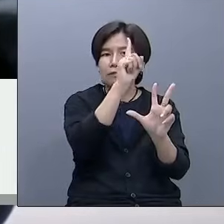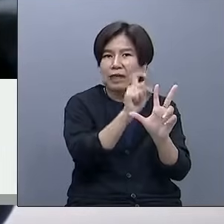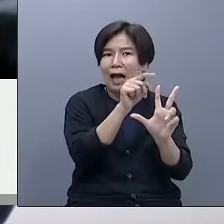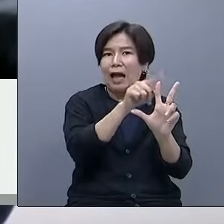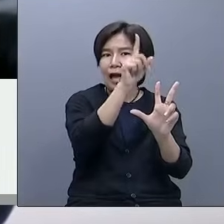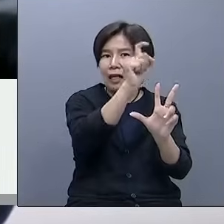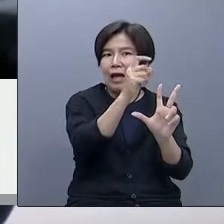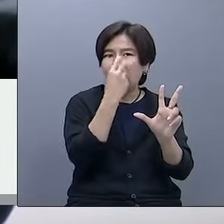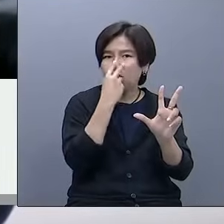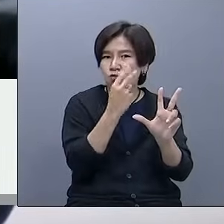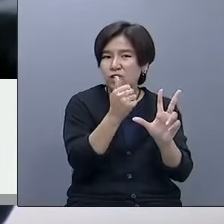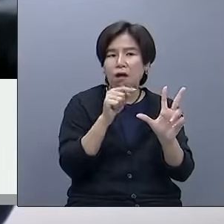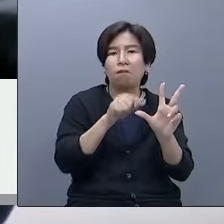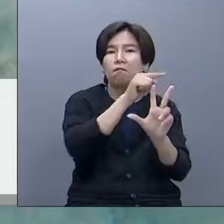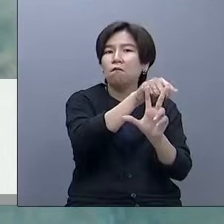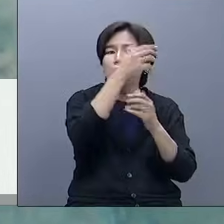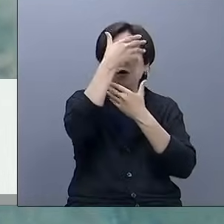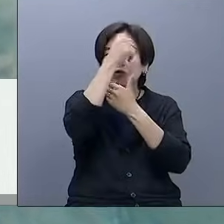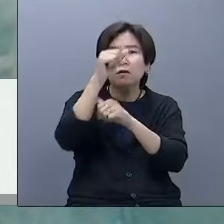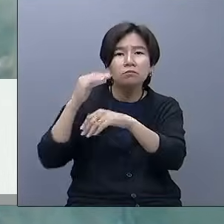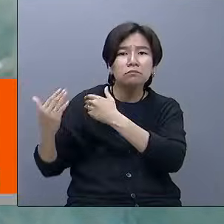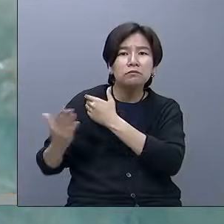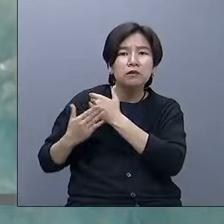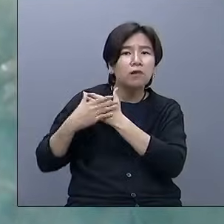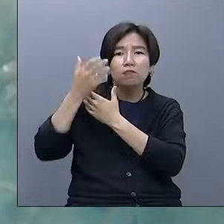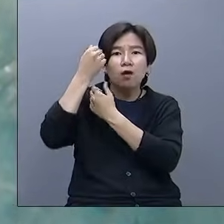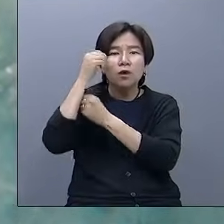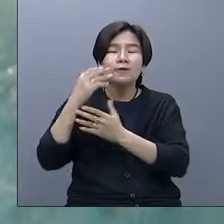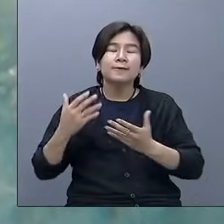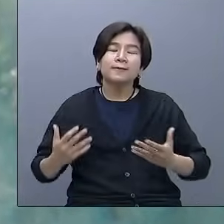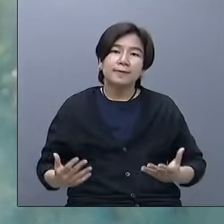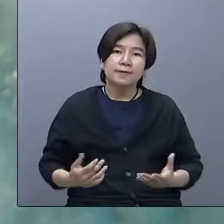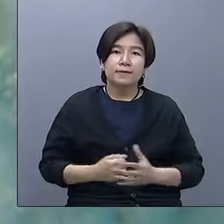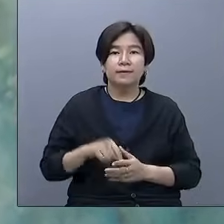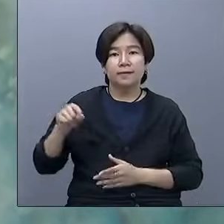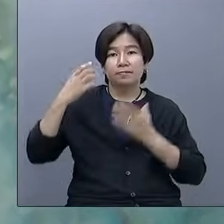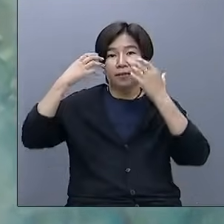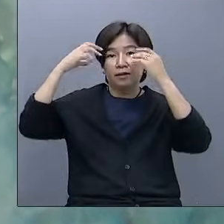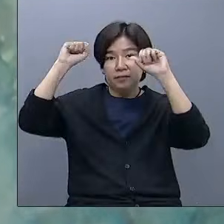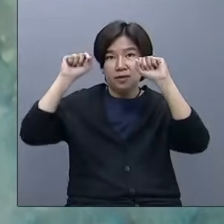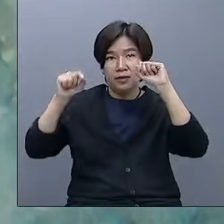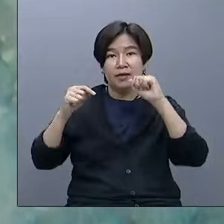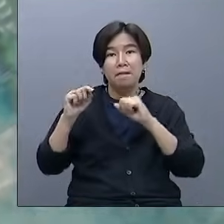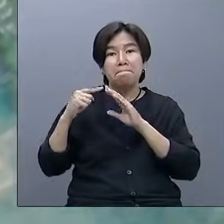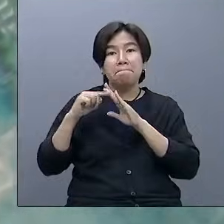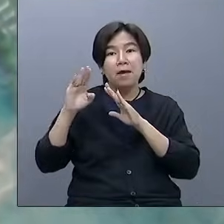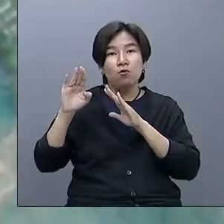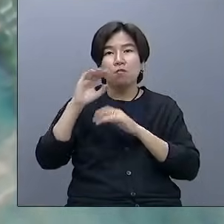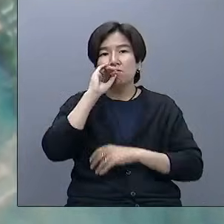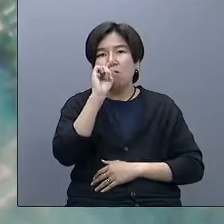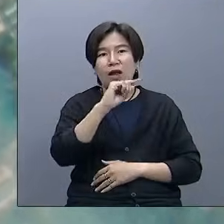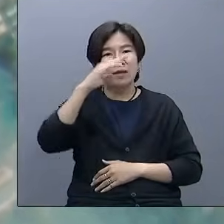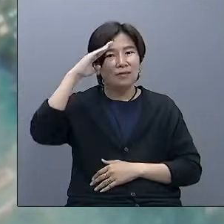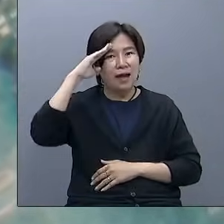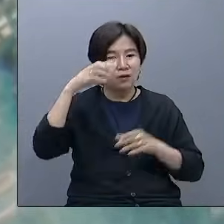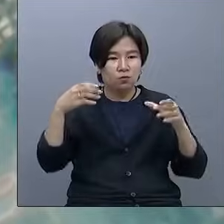วิตแต่ทั้งคู่ไม่สนใจคำเตือนดังกล่าวนอกจากนี้ผู้นำเบลารุสยังยืนยันว่าทหารรับจ้างวากเนอร์ยังคงอยู่ในเบ